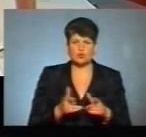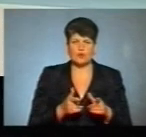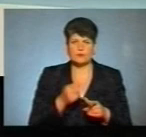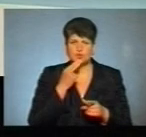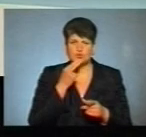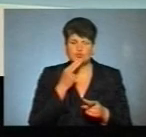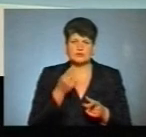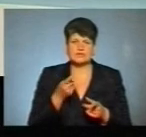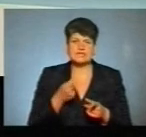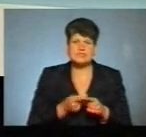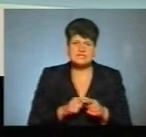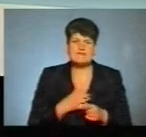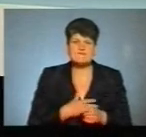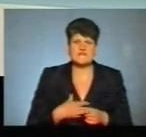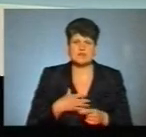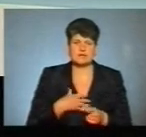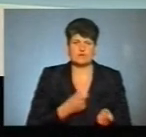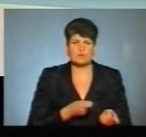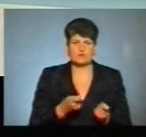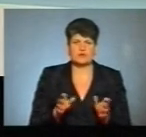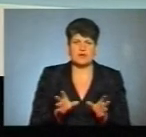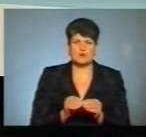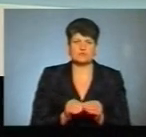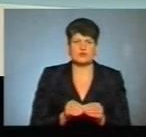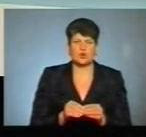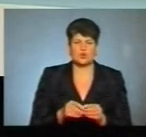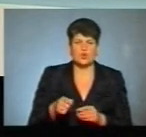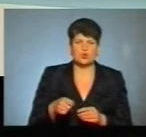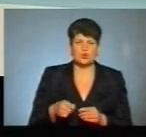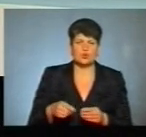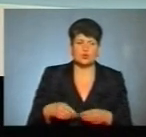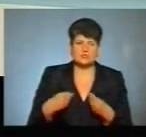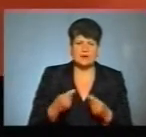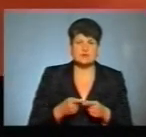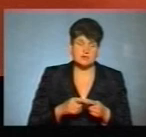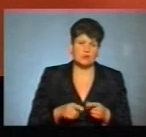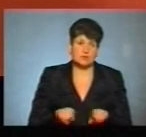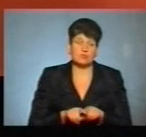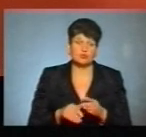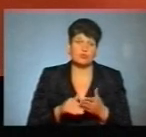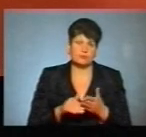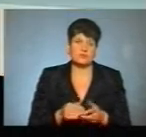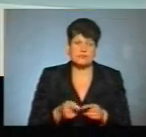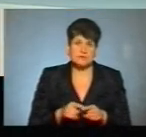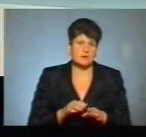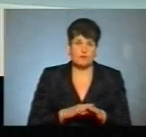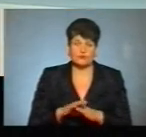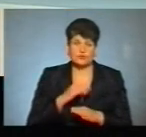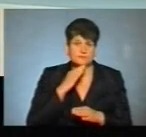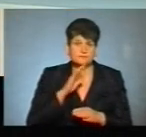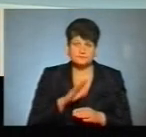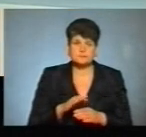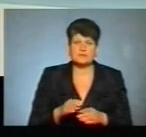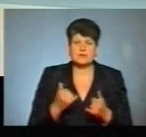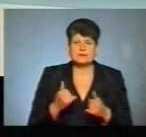продукти доставляти, це дуже важливо разом з своєю доставкою. І таким чином все-таки допомогти. Так, тобто їх цілком достатньо, плюс